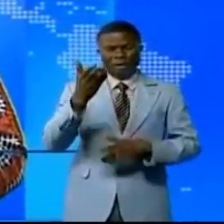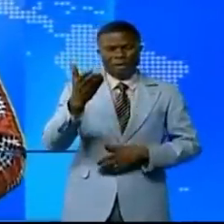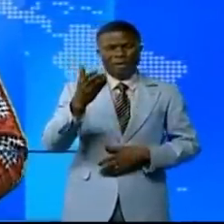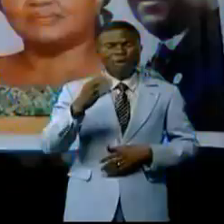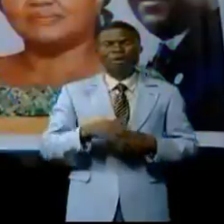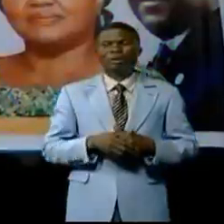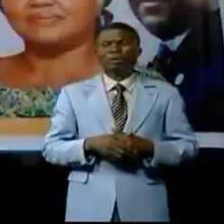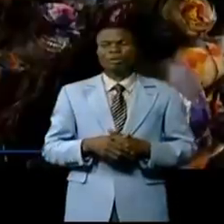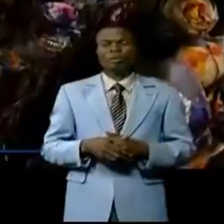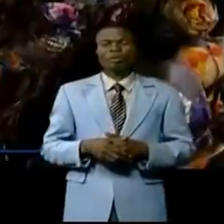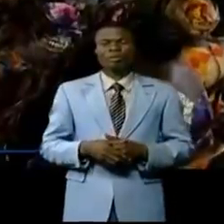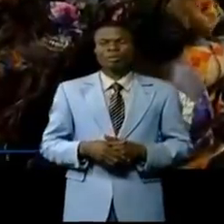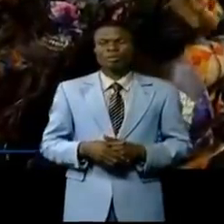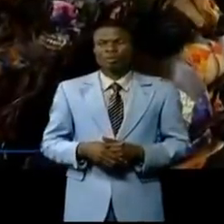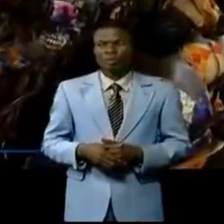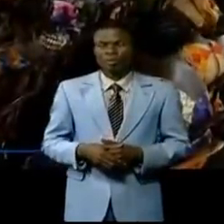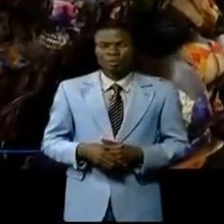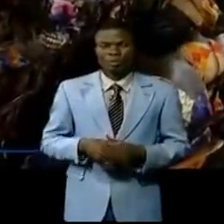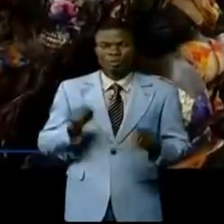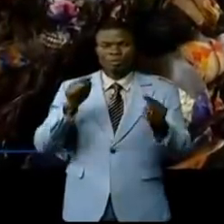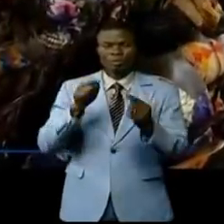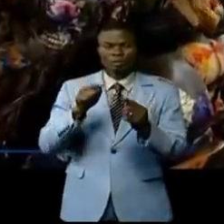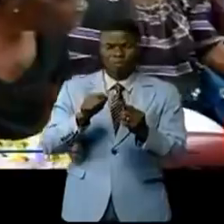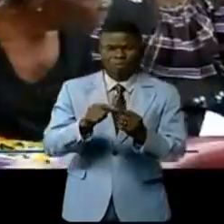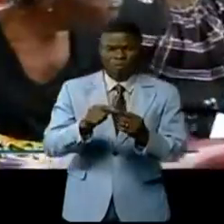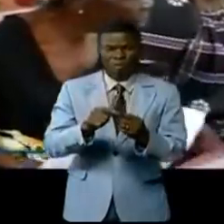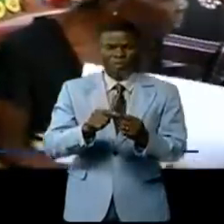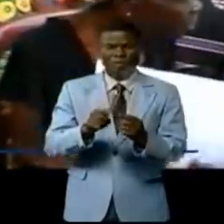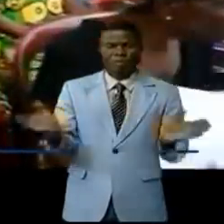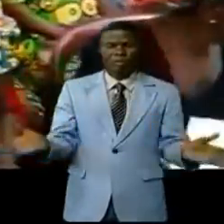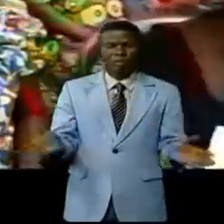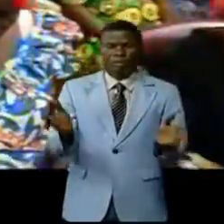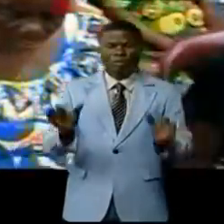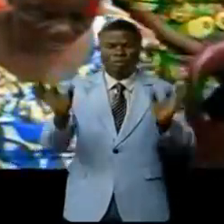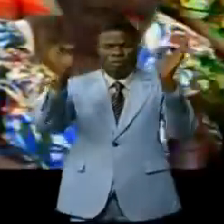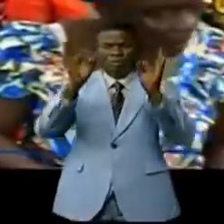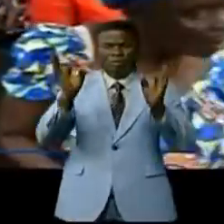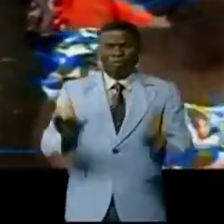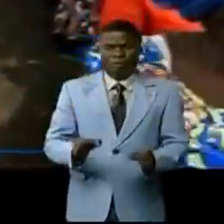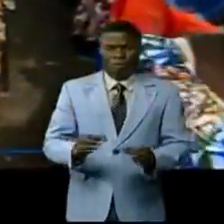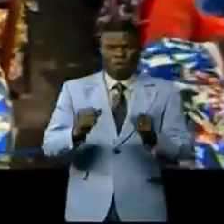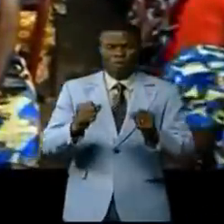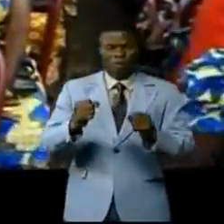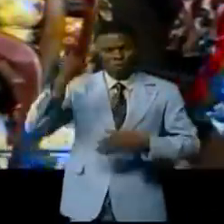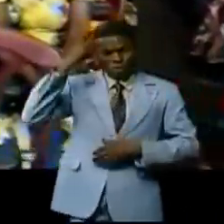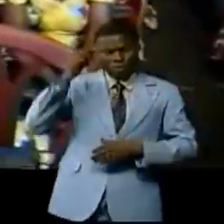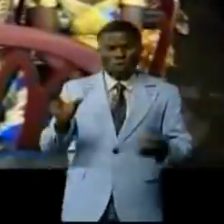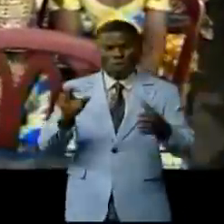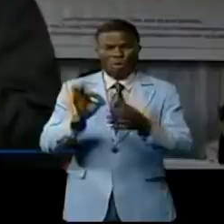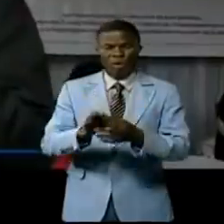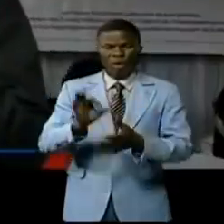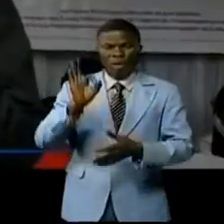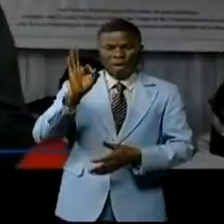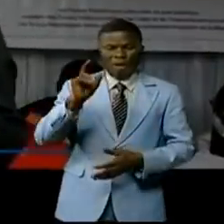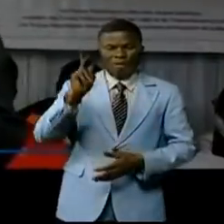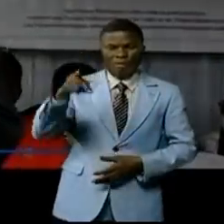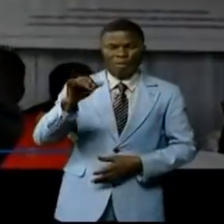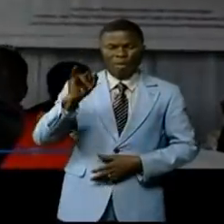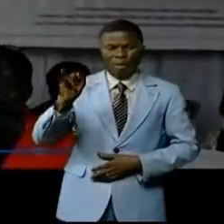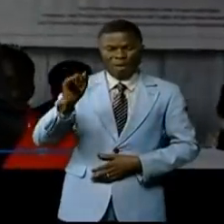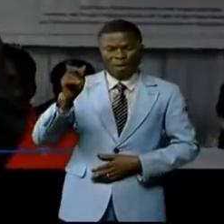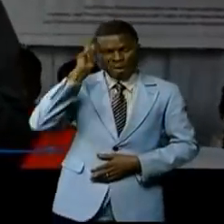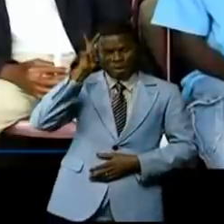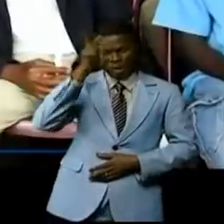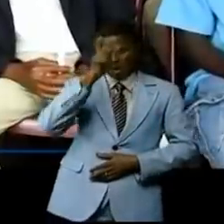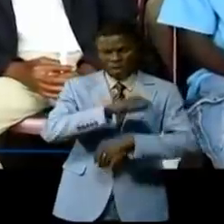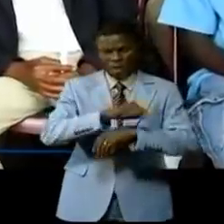reportage. Les femmes veuves se retrouvent réconfortées par la Fédération des Forces Politiques Unies, FPU, de la Tchangou et le Bureau